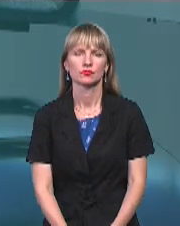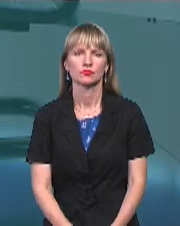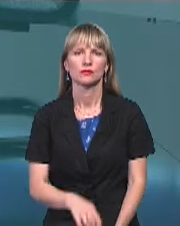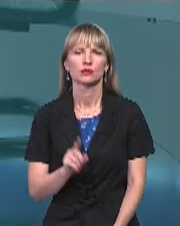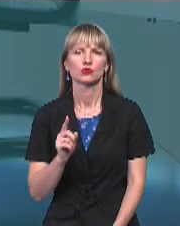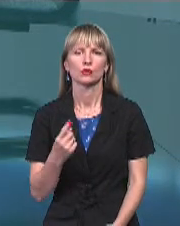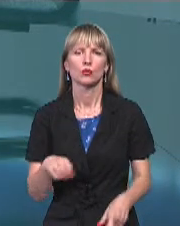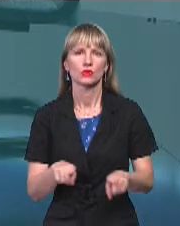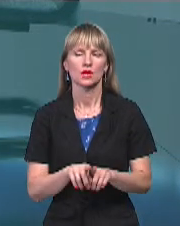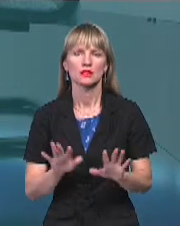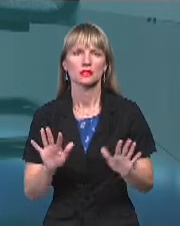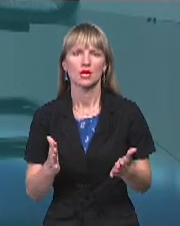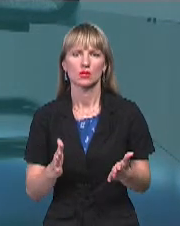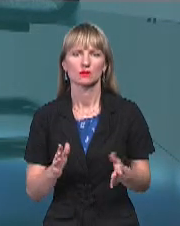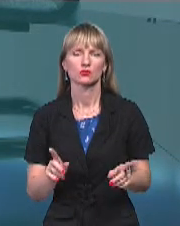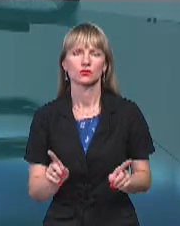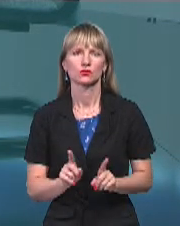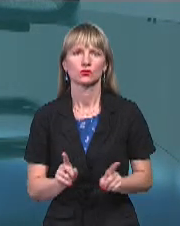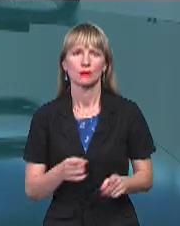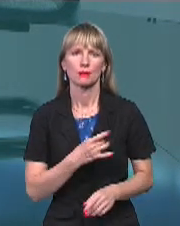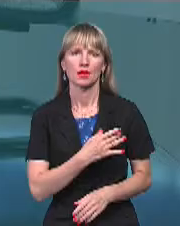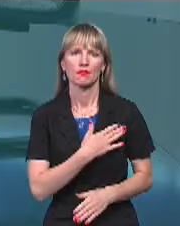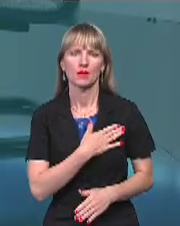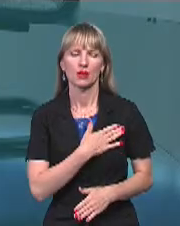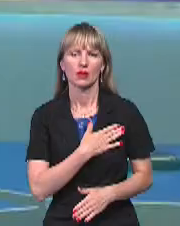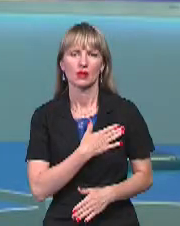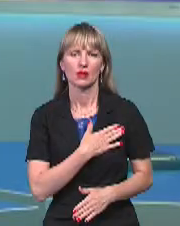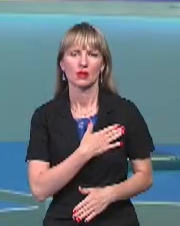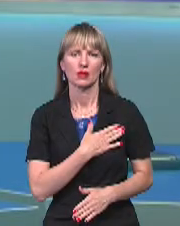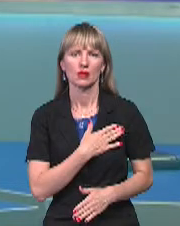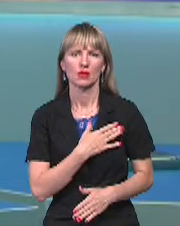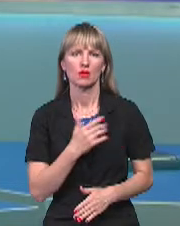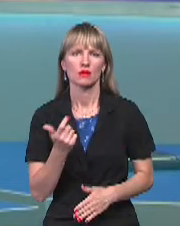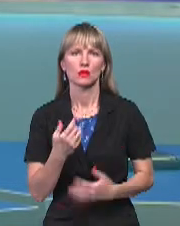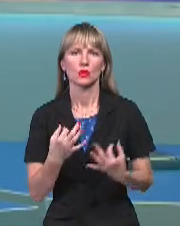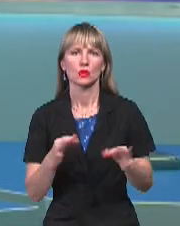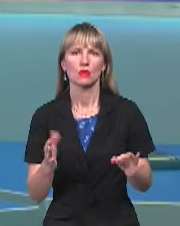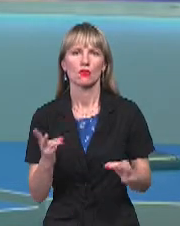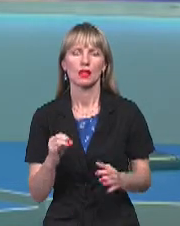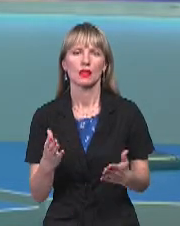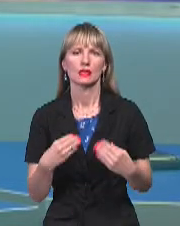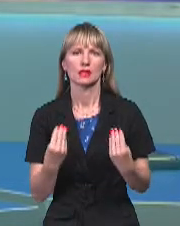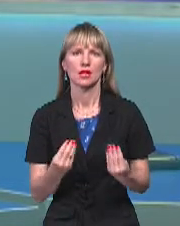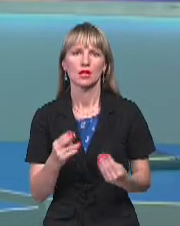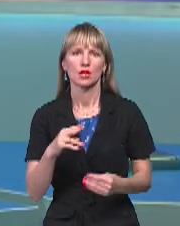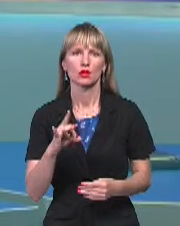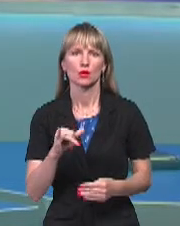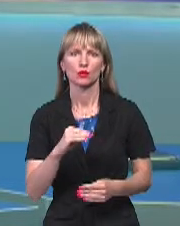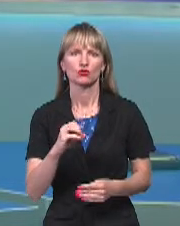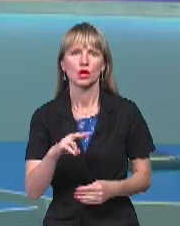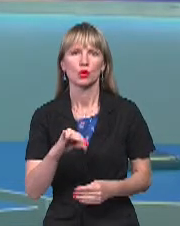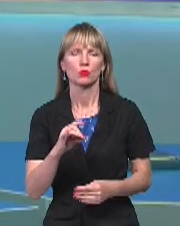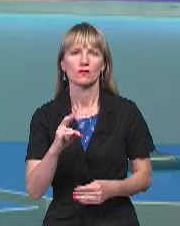Чому так сталося, що приватне володіння, дозвіл на який дала Дружелюбівська сільська рада